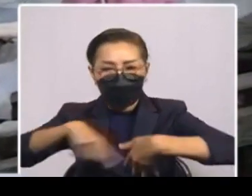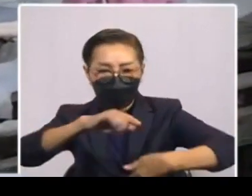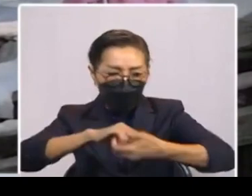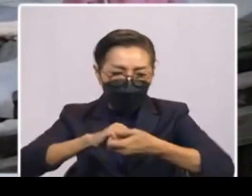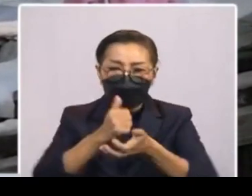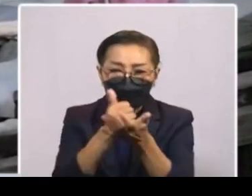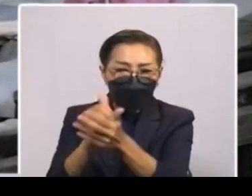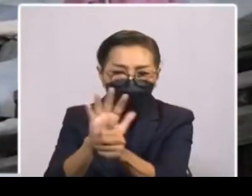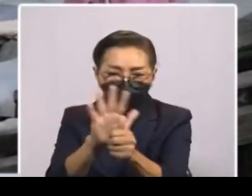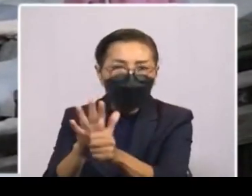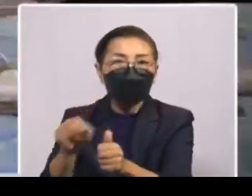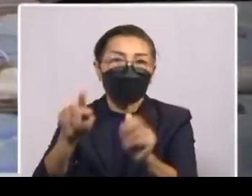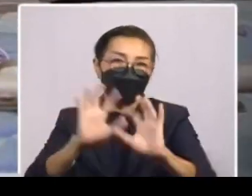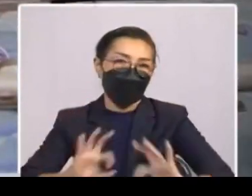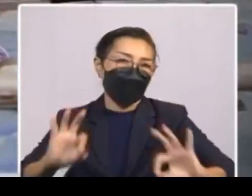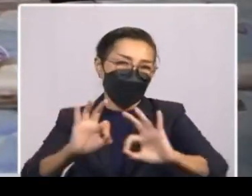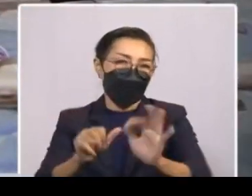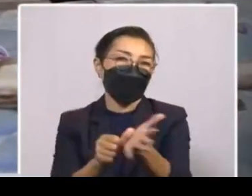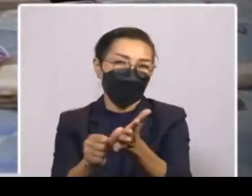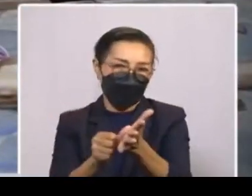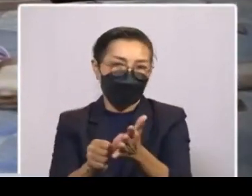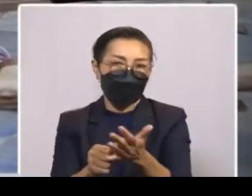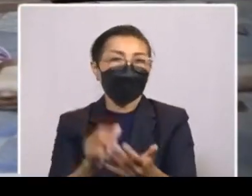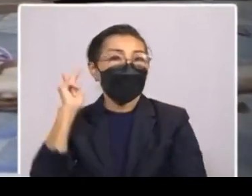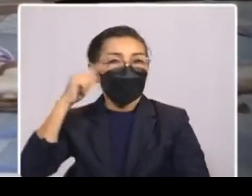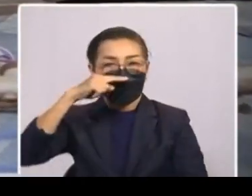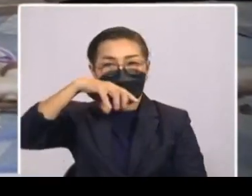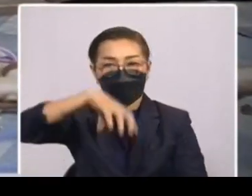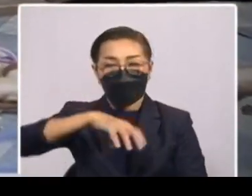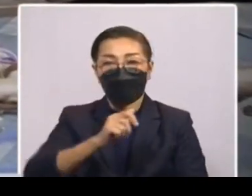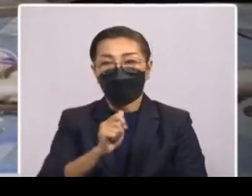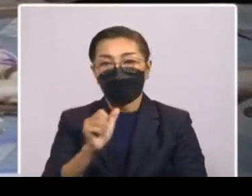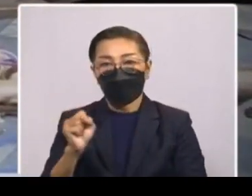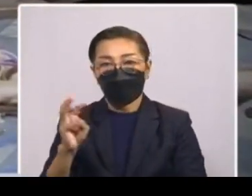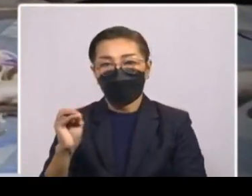ที่สำคัญสิริธรภัตตกุลชัยสำนักข่าวไทยอสมทรายงานค่ะ